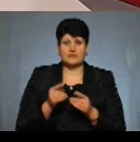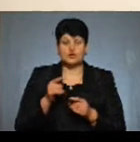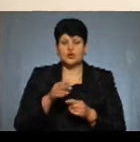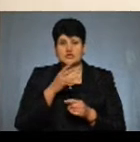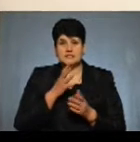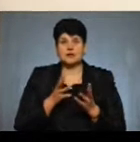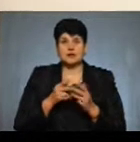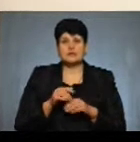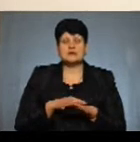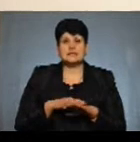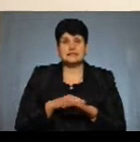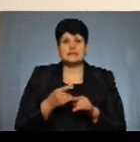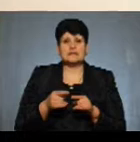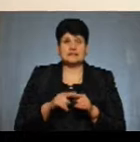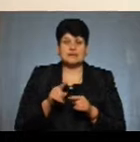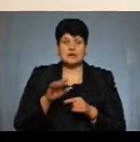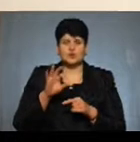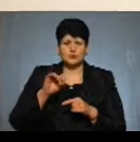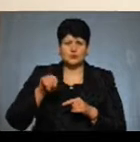по відношенню до кількості населення, це